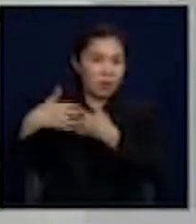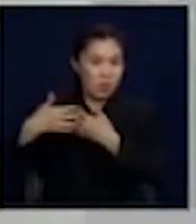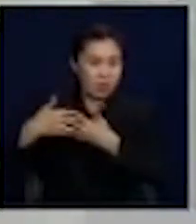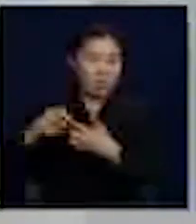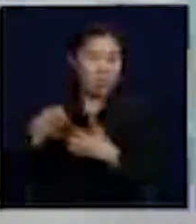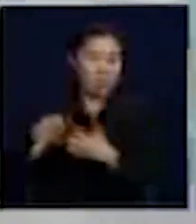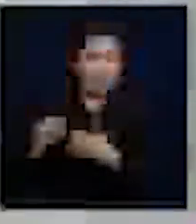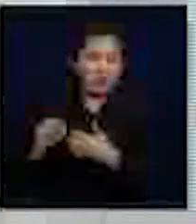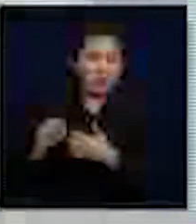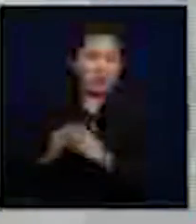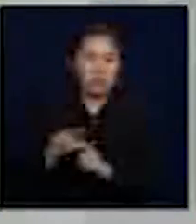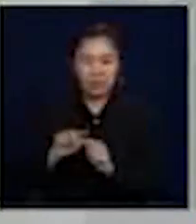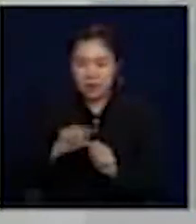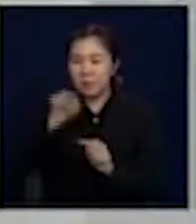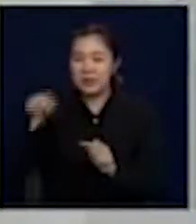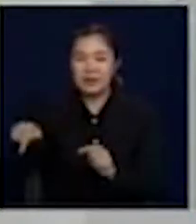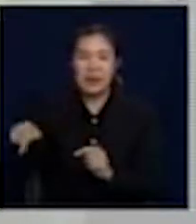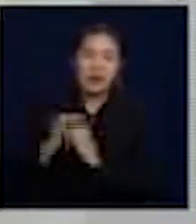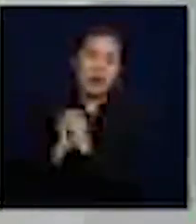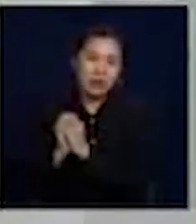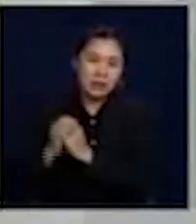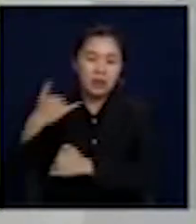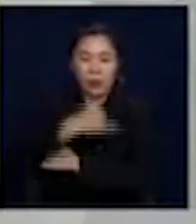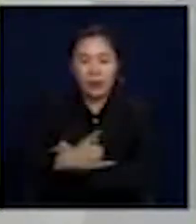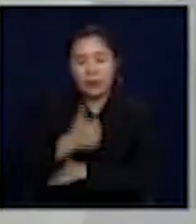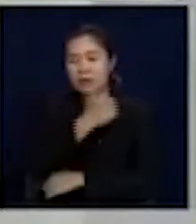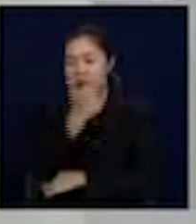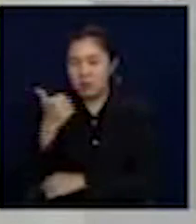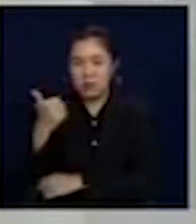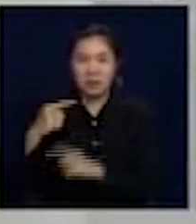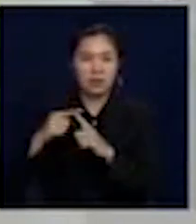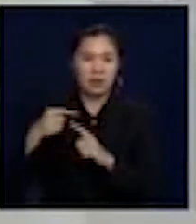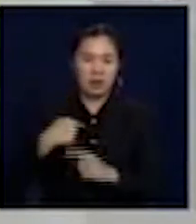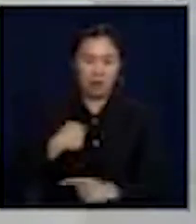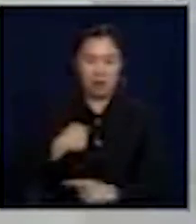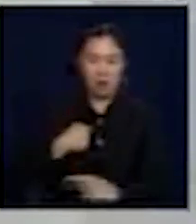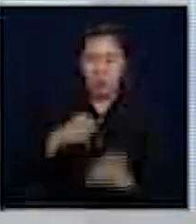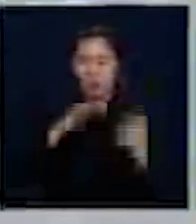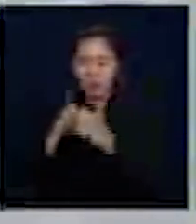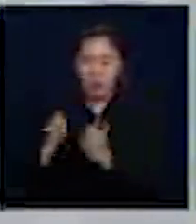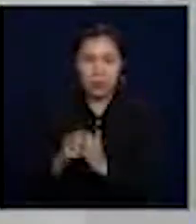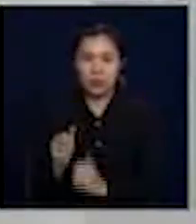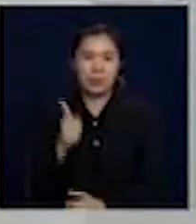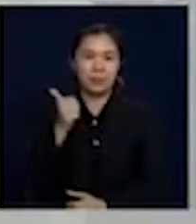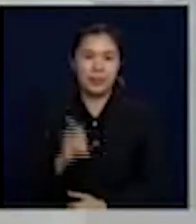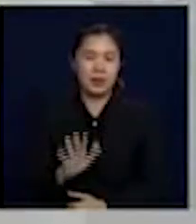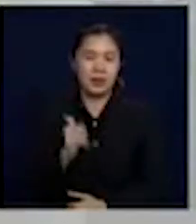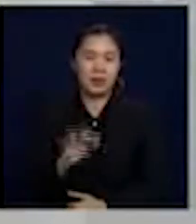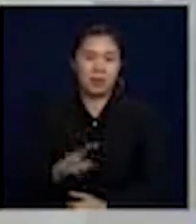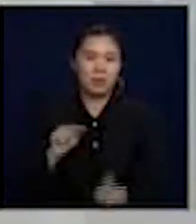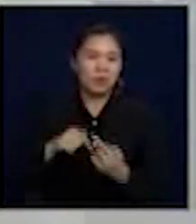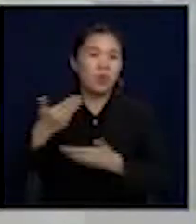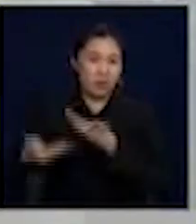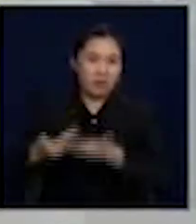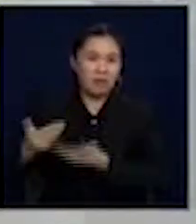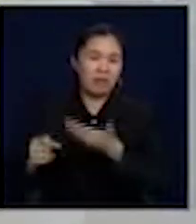เลเซียจะไปสั่งซื้อจากจีนหรือประเทศไหนทางเบสลินกรุ๊ปไม่สามารถไปก้าวล่วงได้เพราะนี่คือมารยาททางการค้าบริษัทจะให้